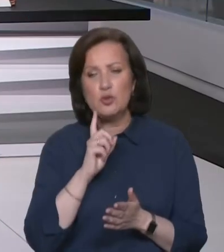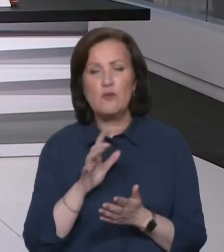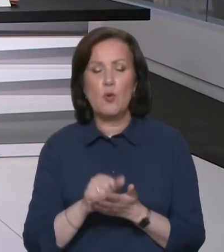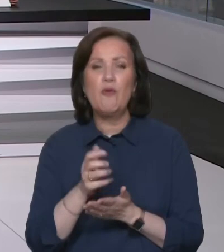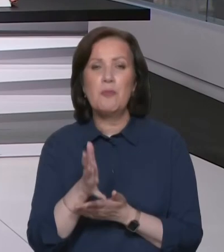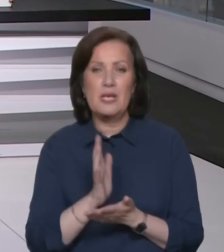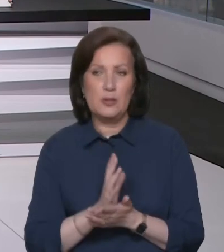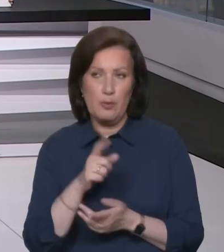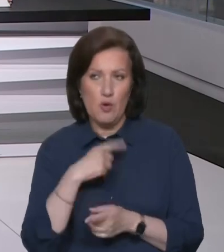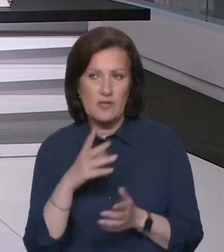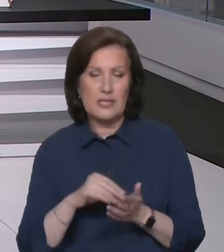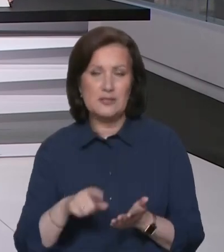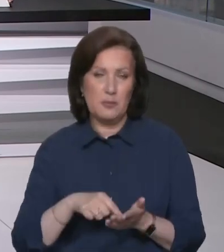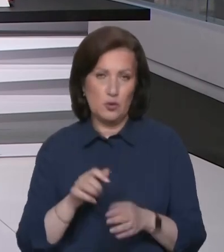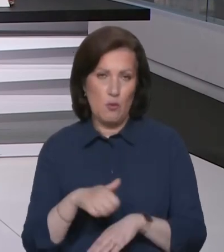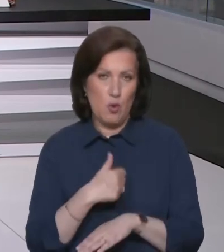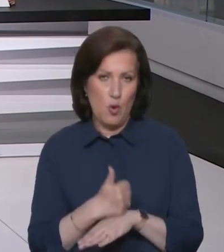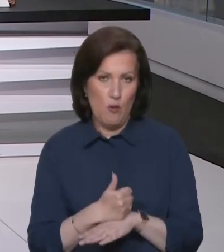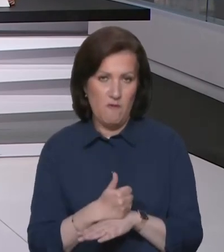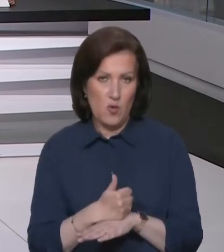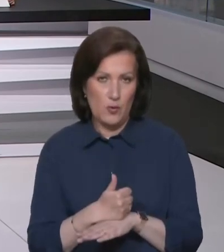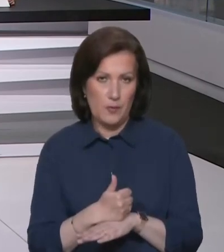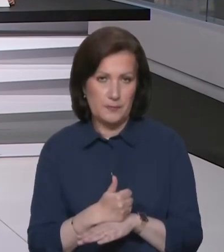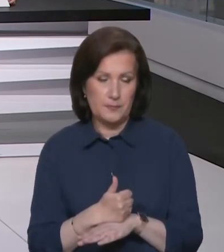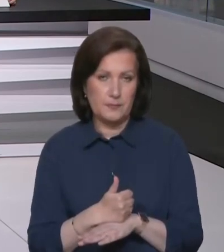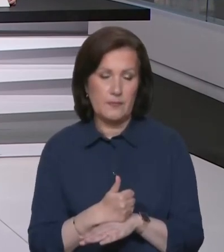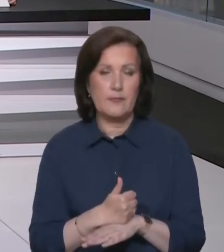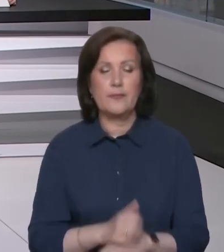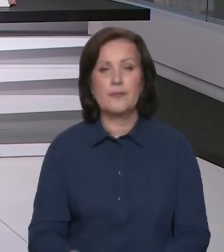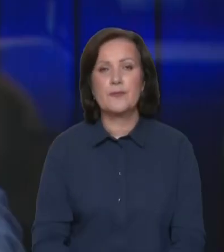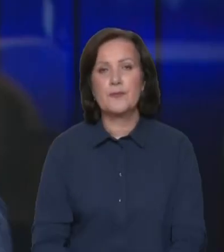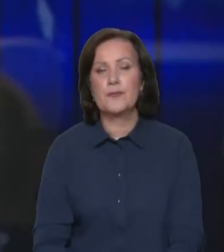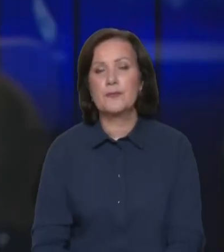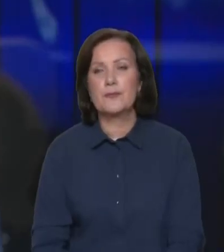Мелітополі, про неї говорили з міським головою Іваном Федоровим.